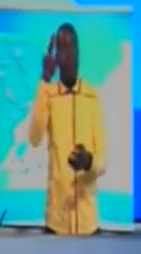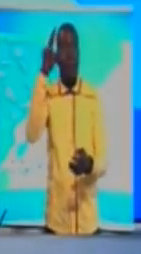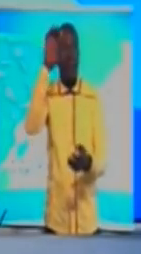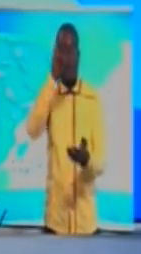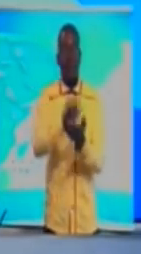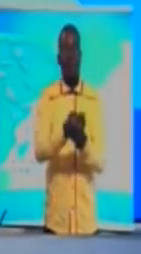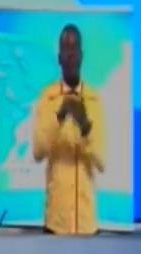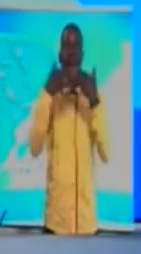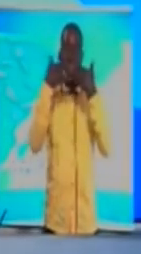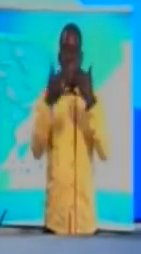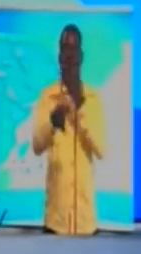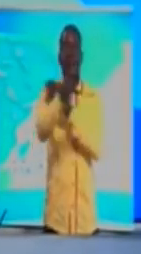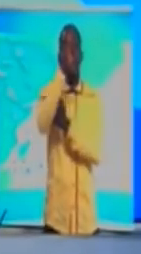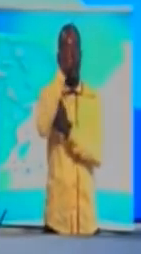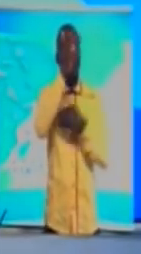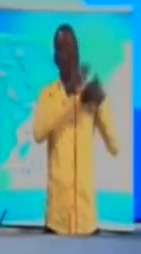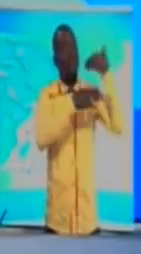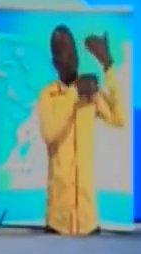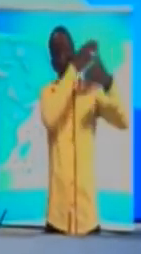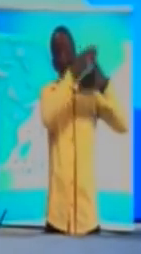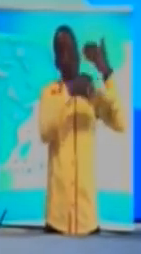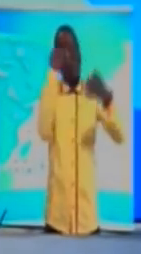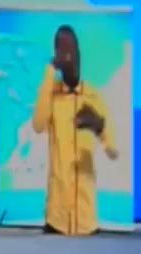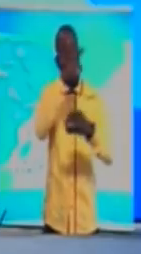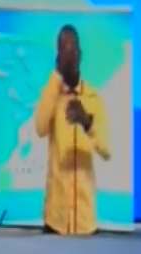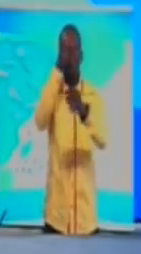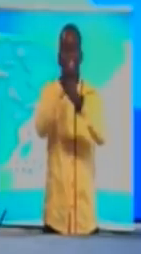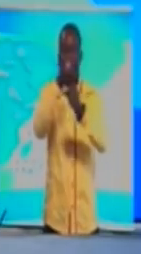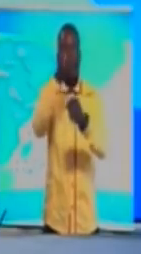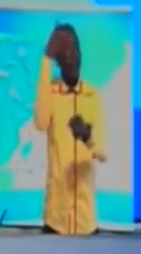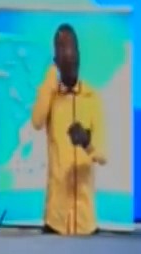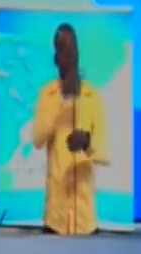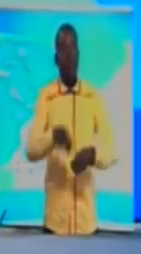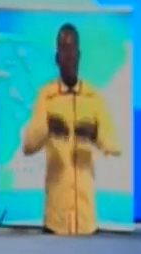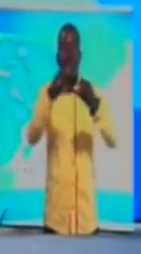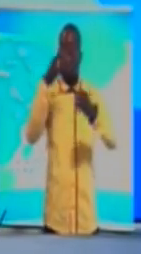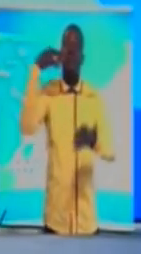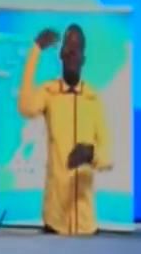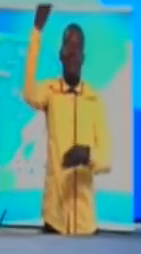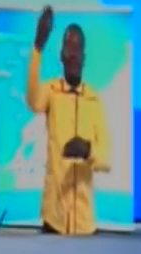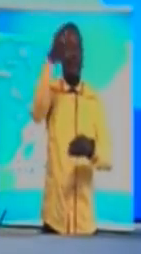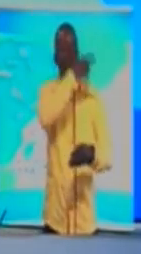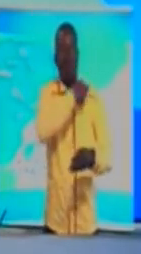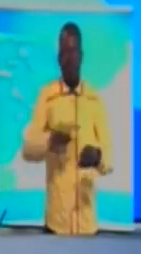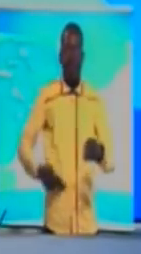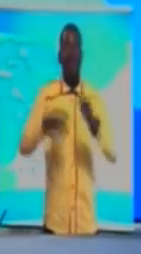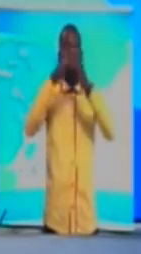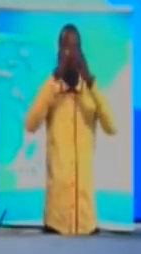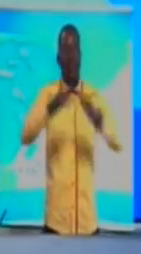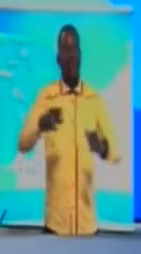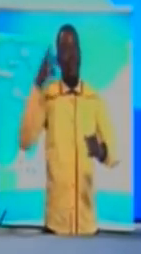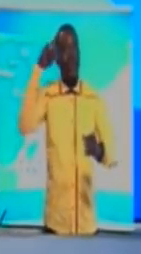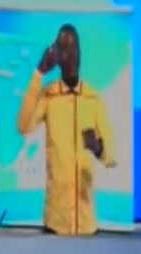qui remercie Dieu et les mains des ancêtres pour les grâces reçues et leur confie l'avenir de son royaume. Sacrifices,